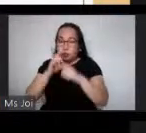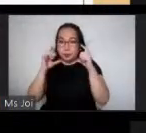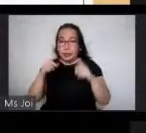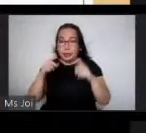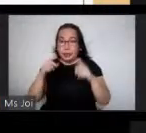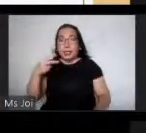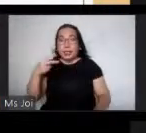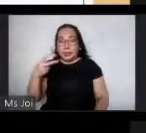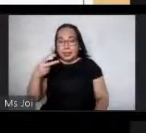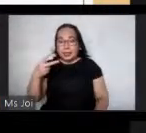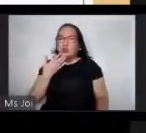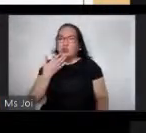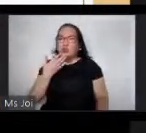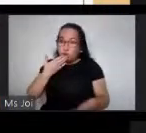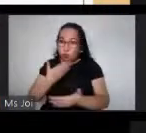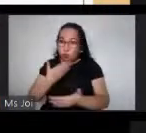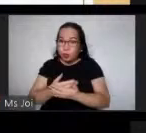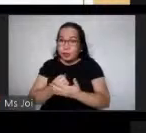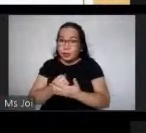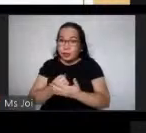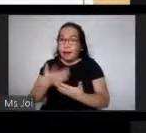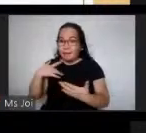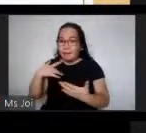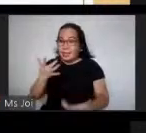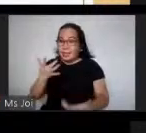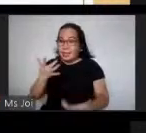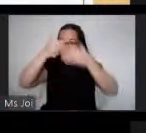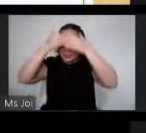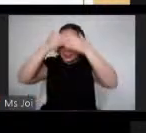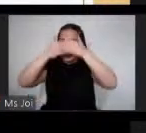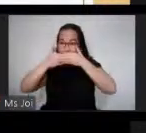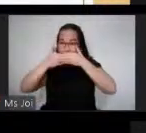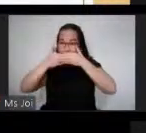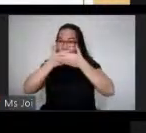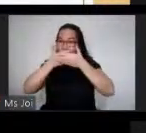kung meron po tayong access sa face shield, added protection.